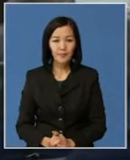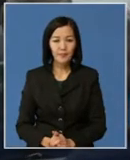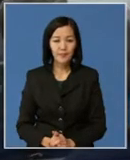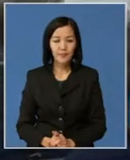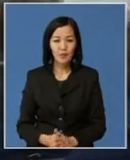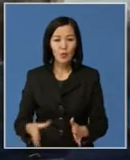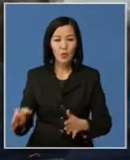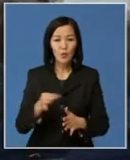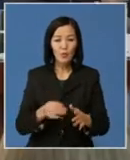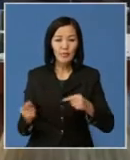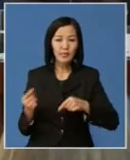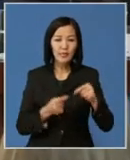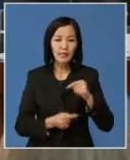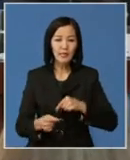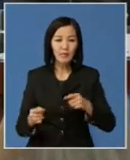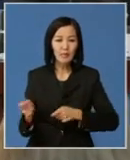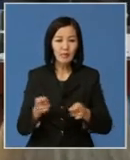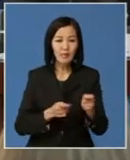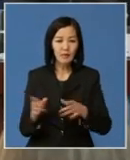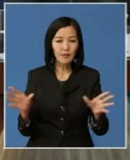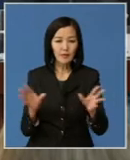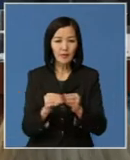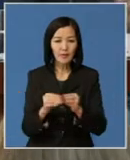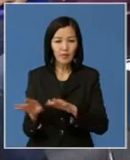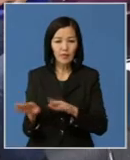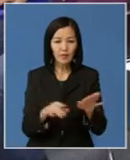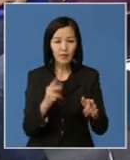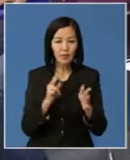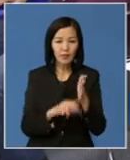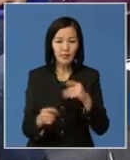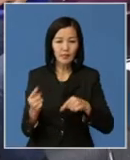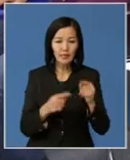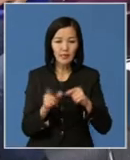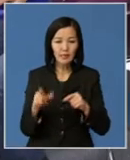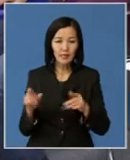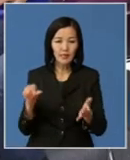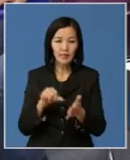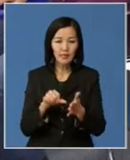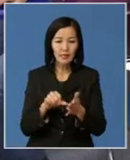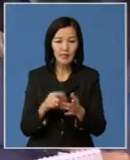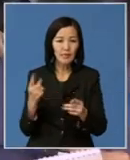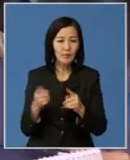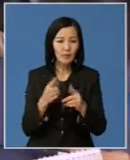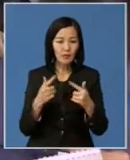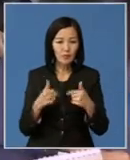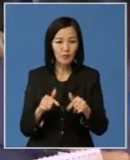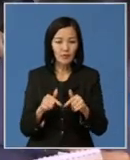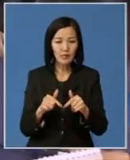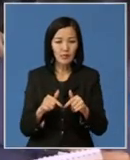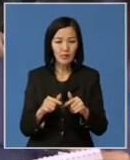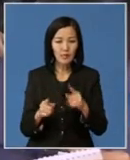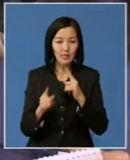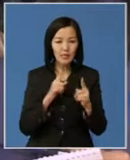Облыстық кәсіпкерлер палатасы мен аудан әкімдігі мұрындық болған шараға 70-тен аса кәсіпкер қатысты. Тұңғыш рет ұйымдастырылып отырған бұл алқалы